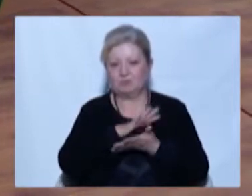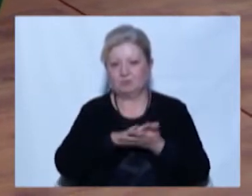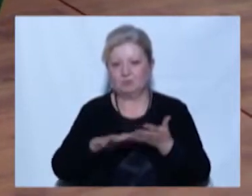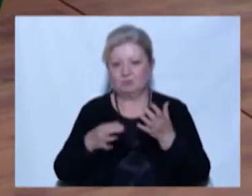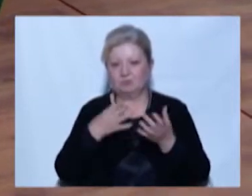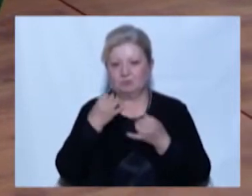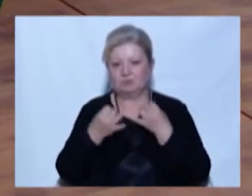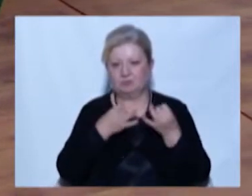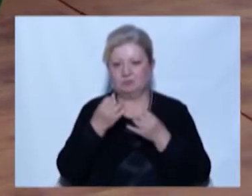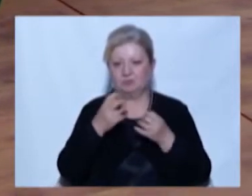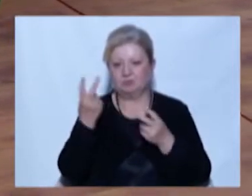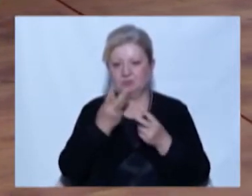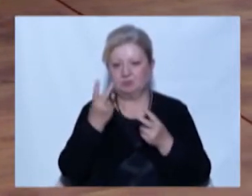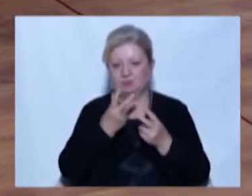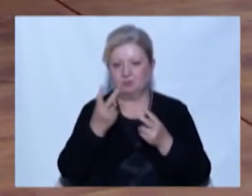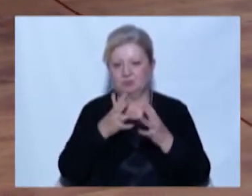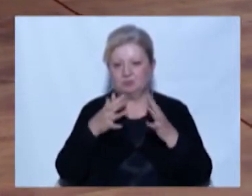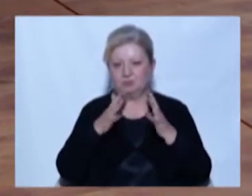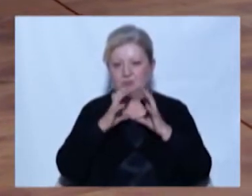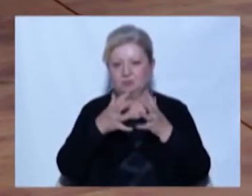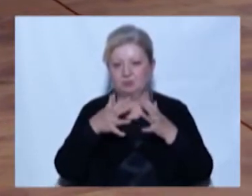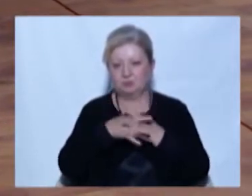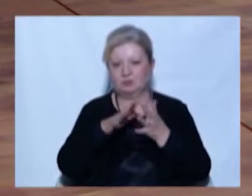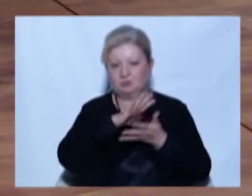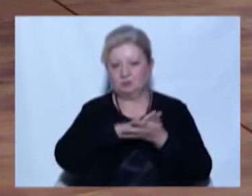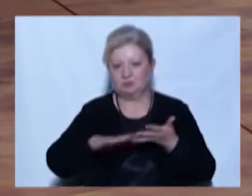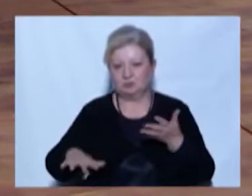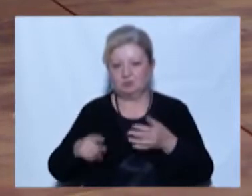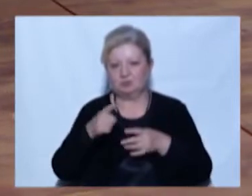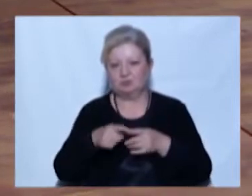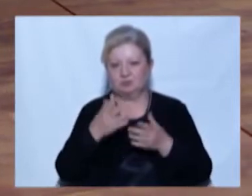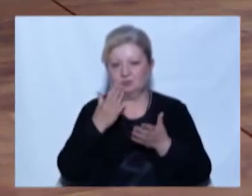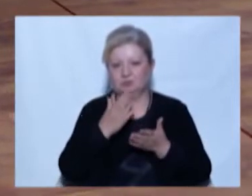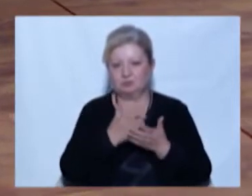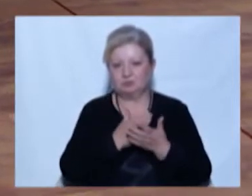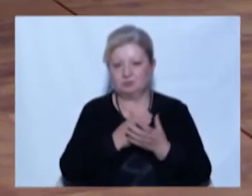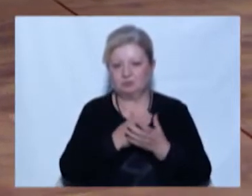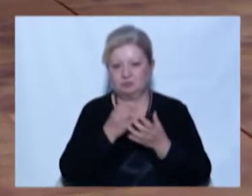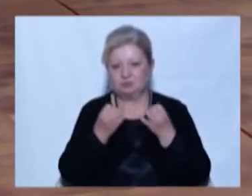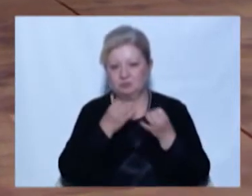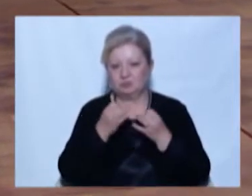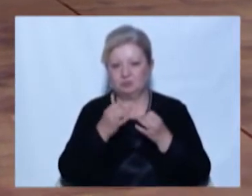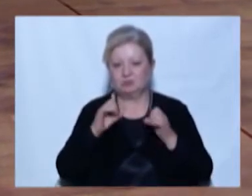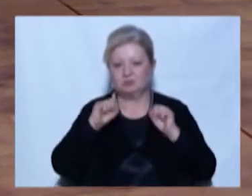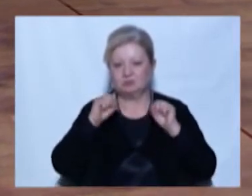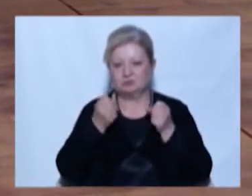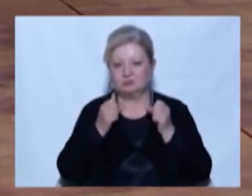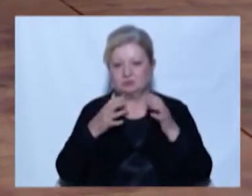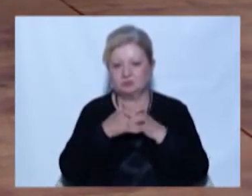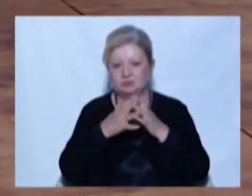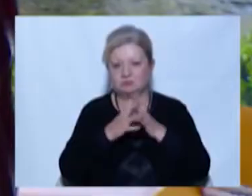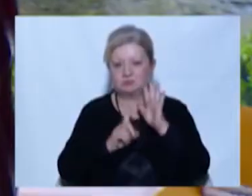საუბარს მეორე მსოფლიო ომის შემდეგ მსოფლიოზე. Კერძოდ დღეს ვისაუბრებთ მსოფლიოში ცივი ომის